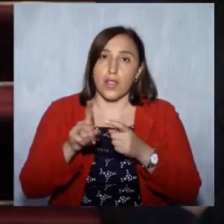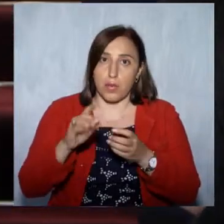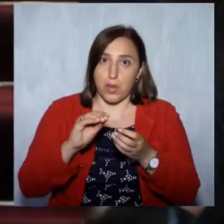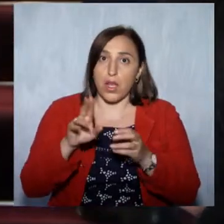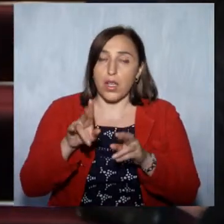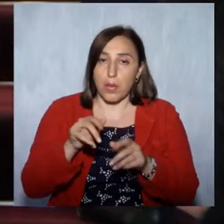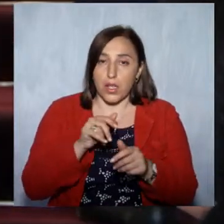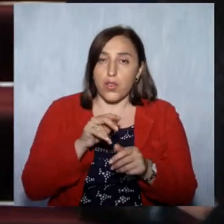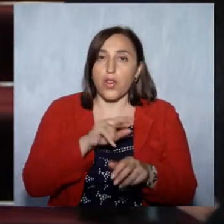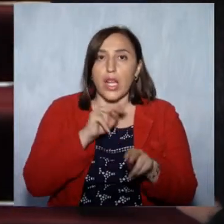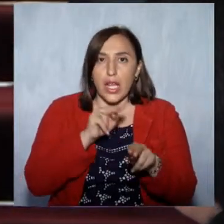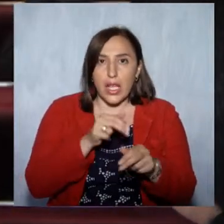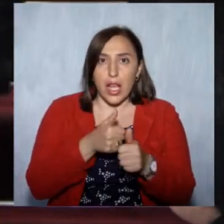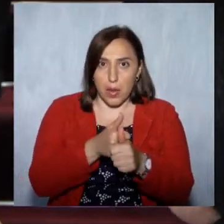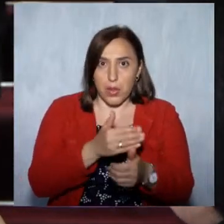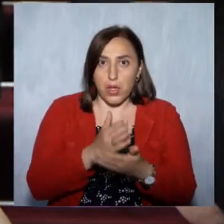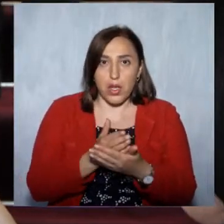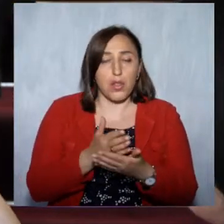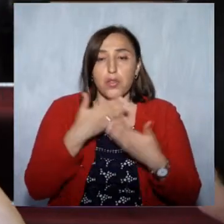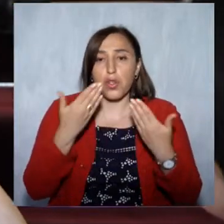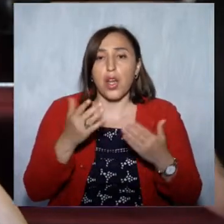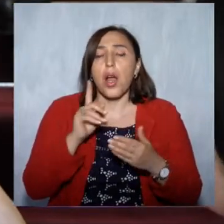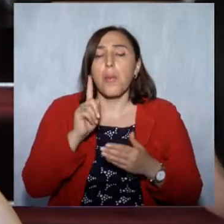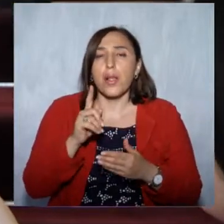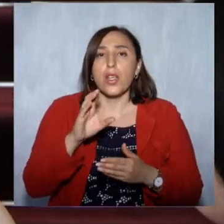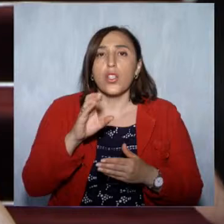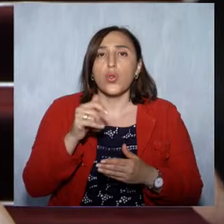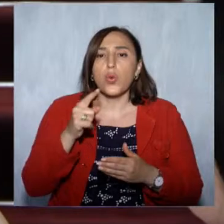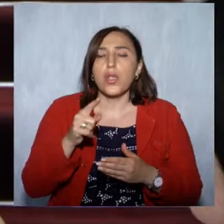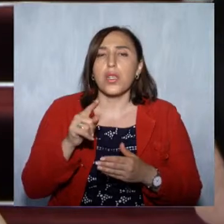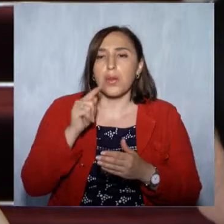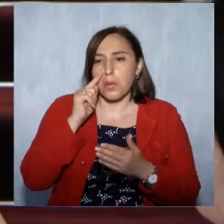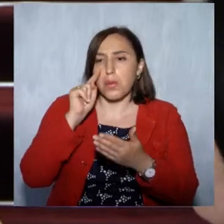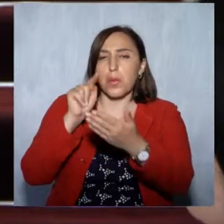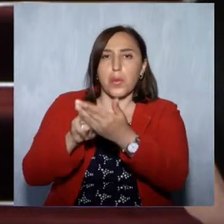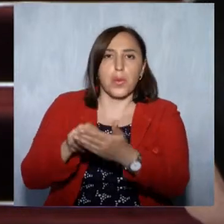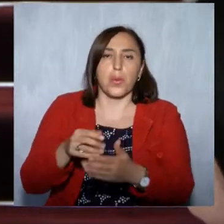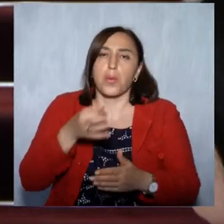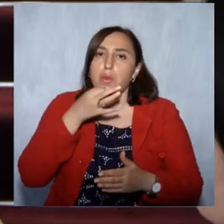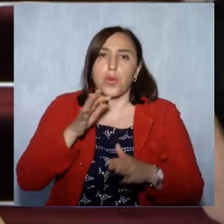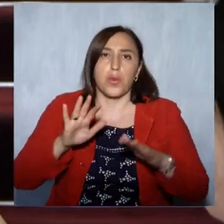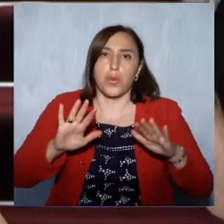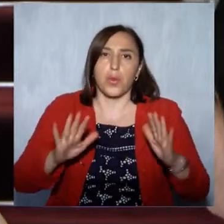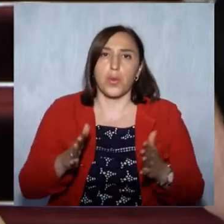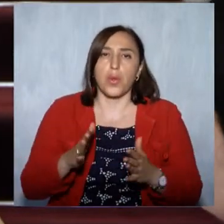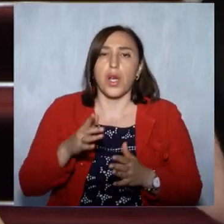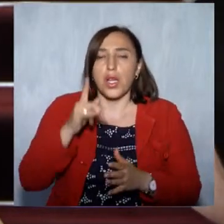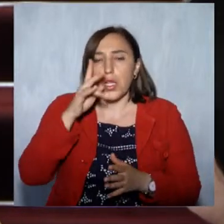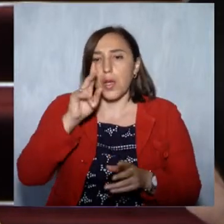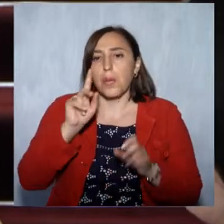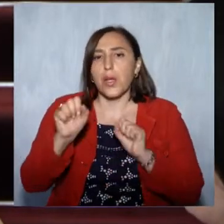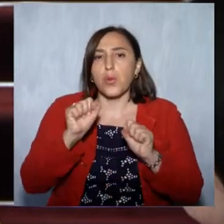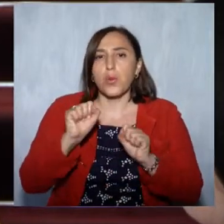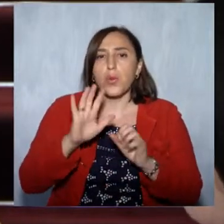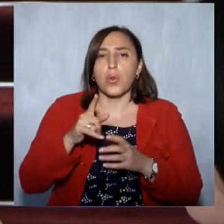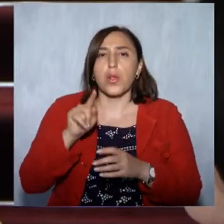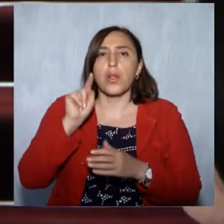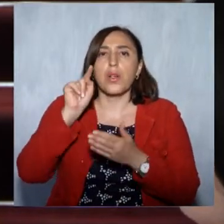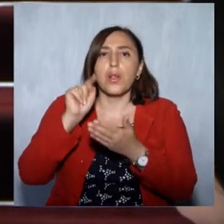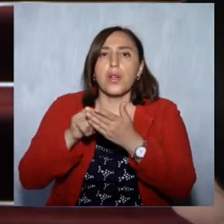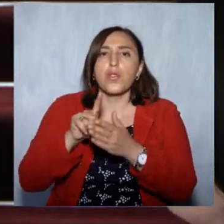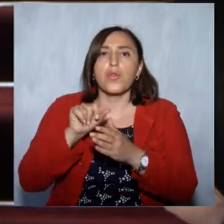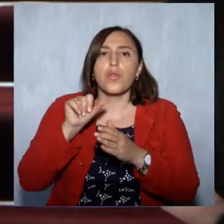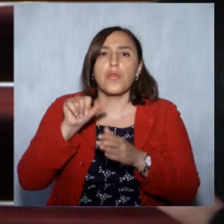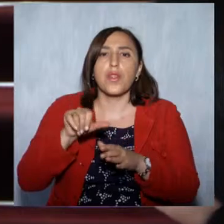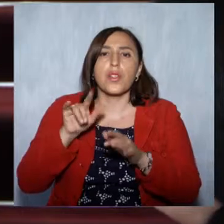Իհարկե չկան։ Հետևաբար Սյունիքի նկատմամբ ցենց առանձնահատուկ վերաբերմունք ունի իշխանությունը, եւ որը ես բնականաբար